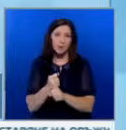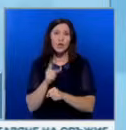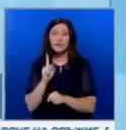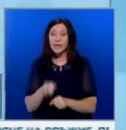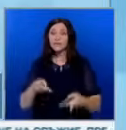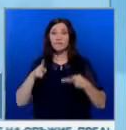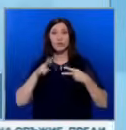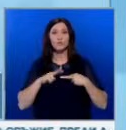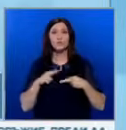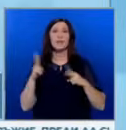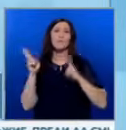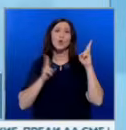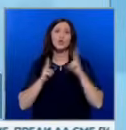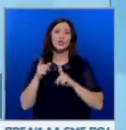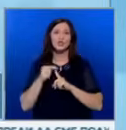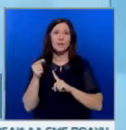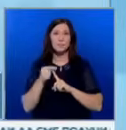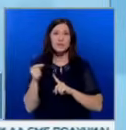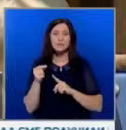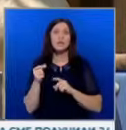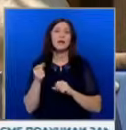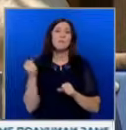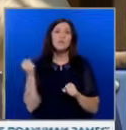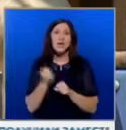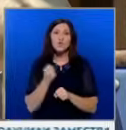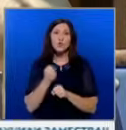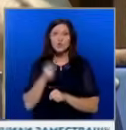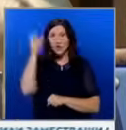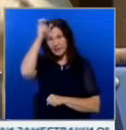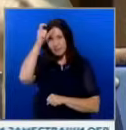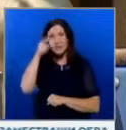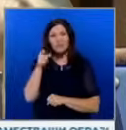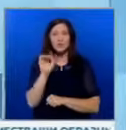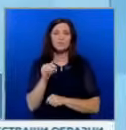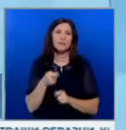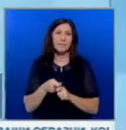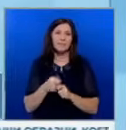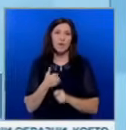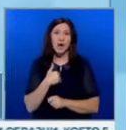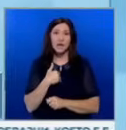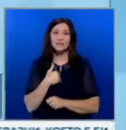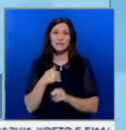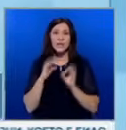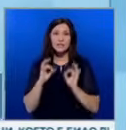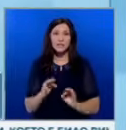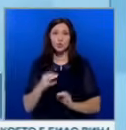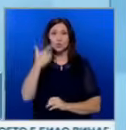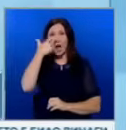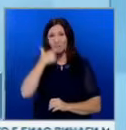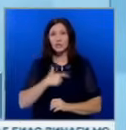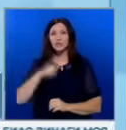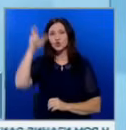се възстановят демократичните принципи на функциониране на ДПС. Това ще бъде направено. Аз съм с истинското, автентичното